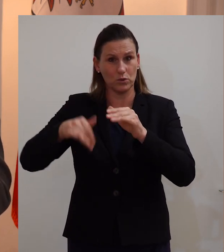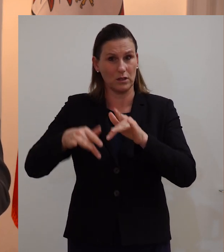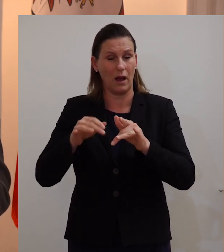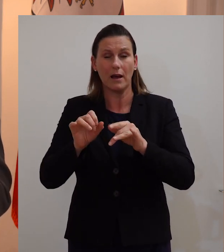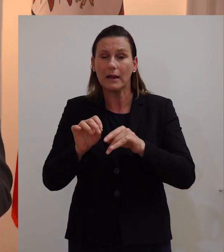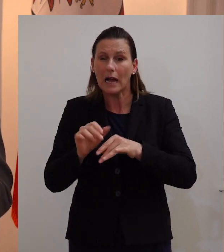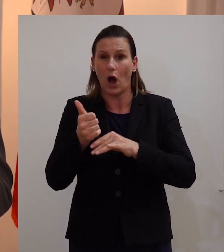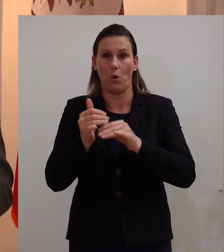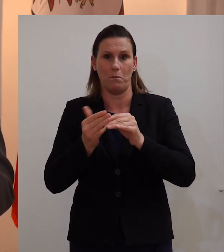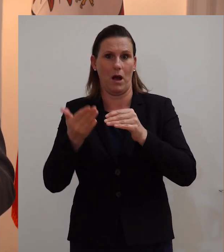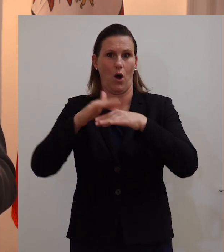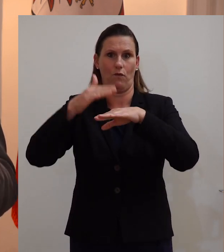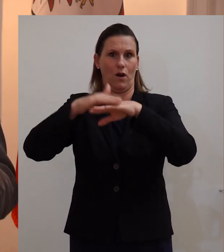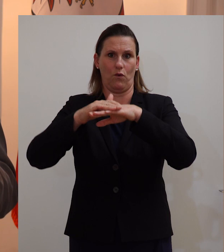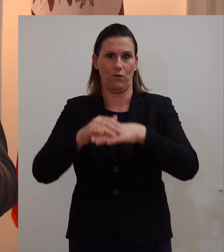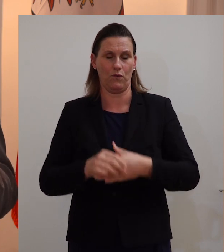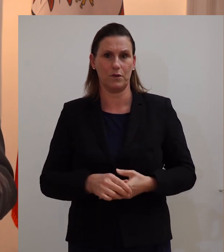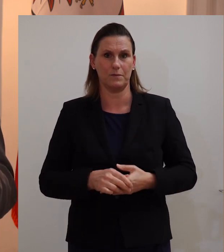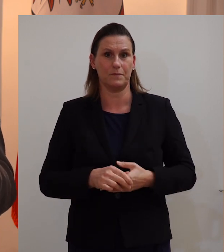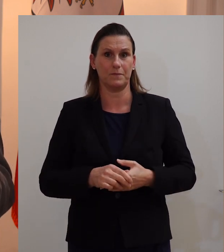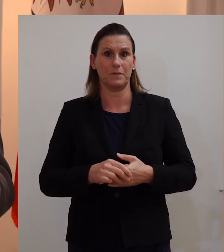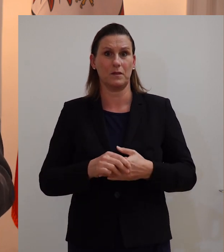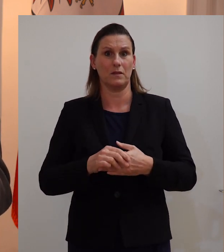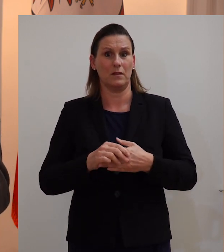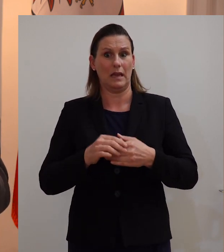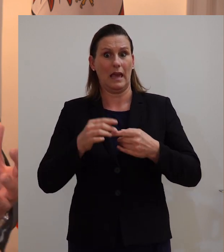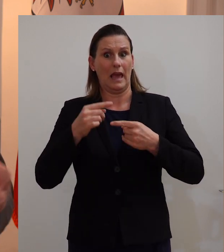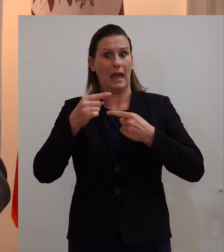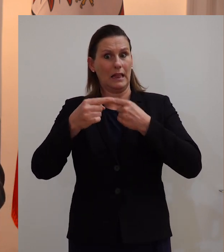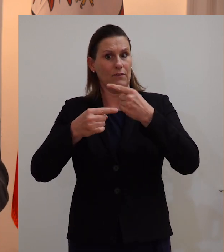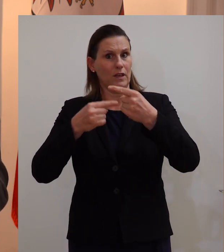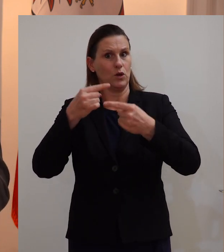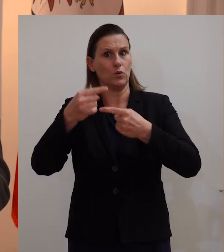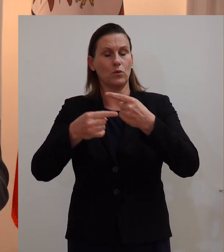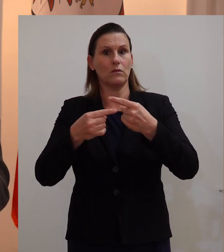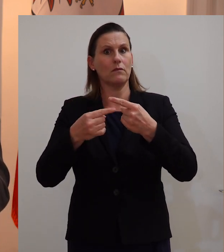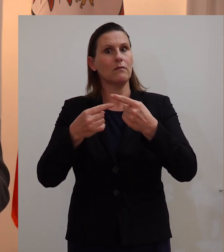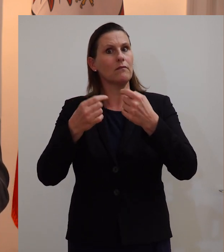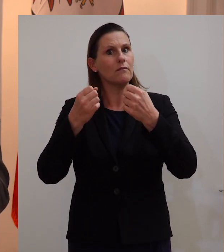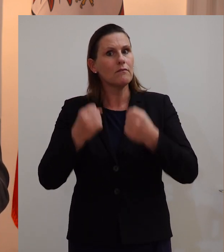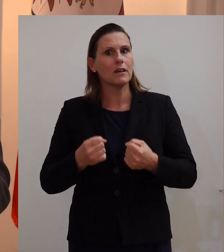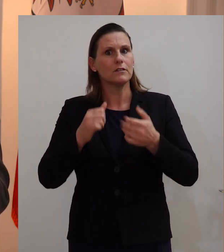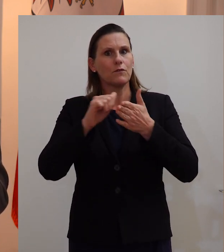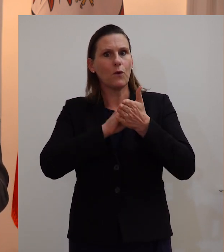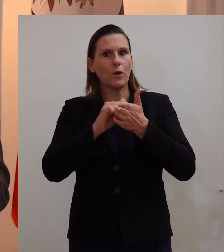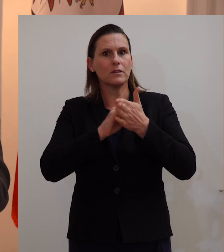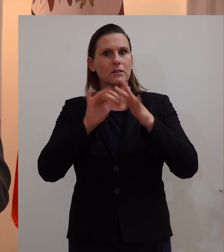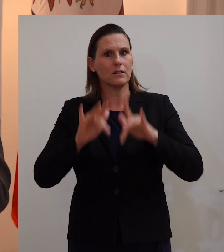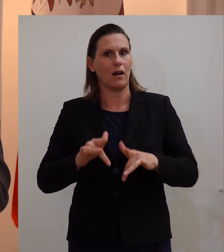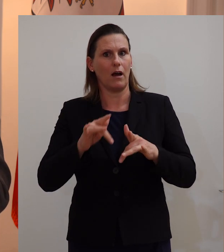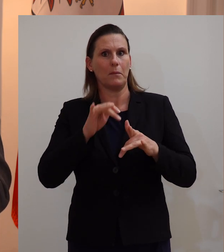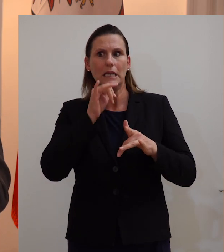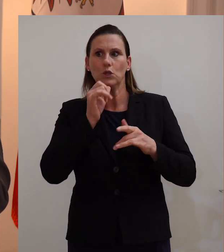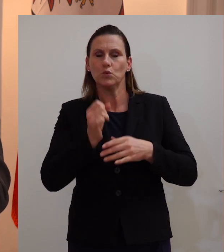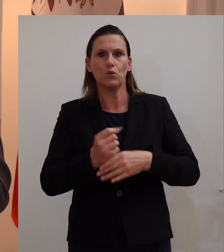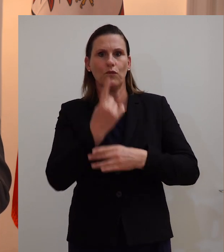zu. Diese sehr erfreuliche Entwicklung ist kein Zufall, sondern das Ergebnis harter